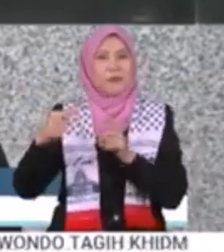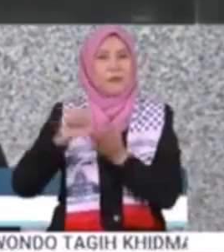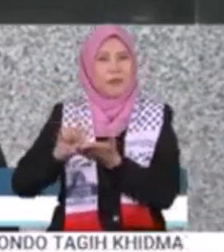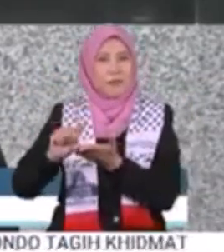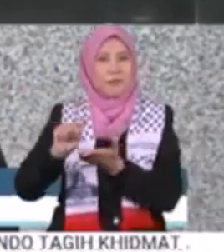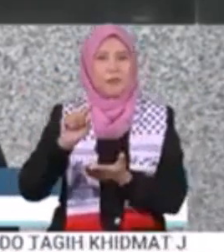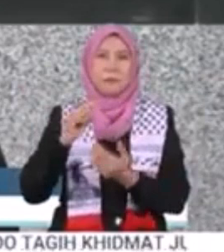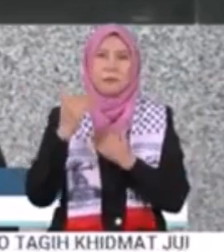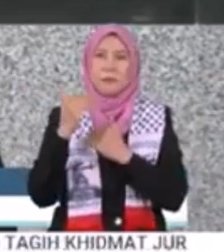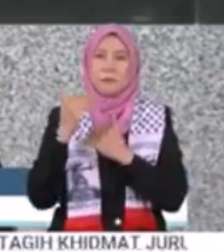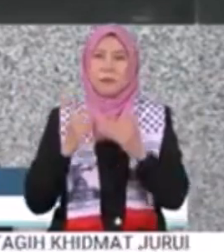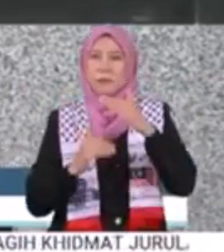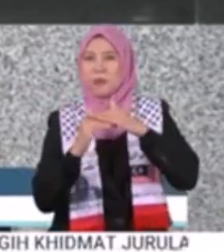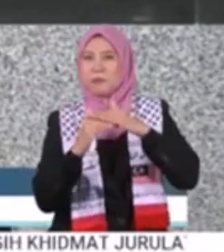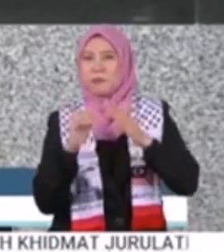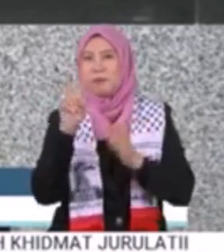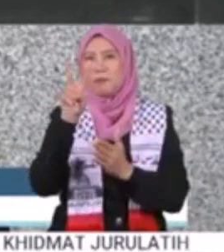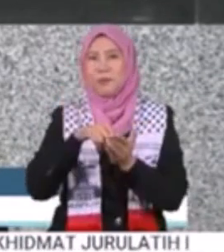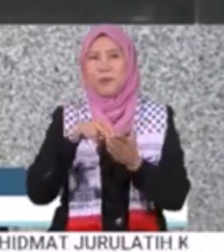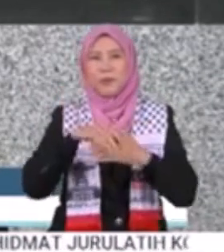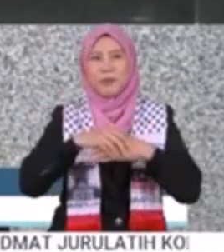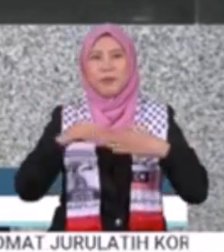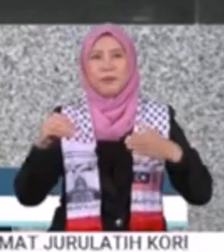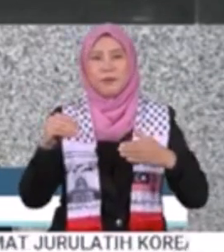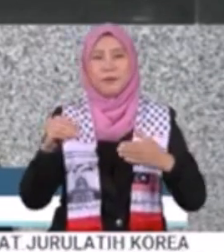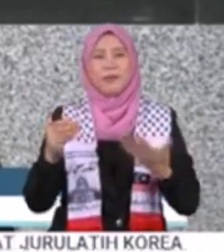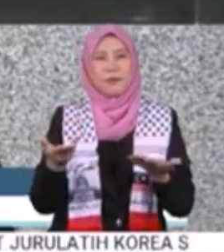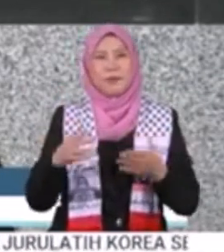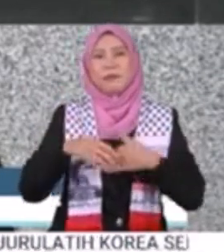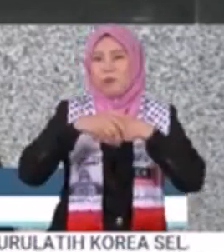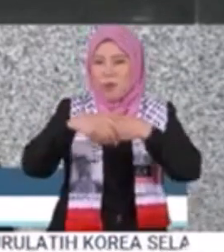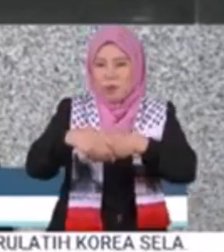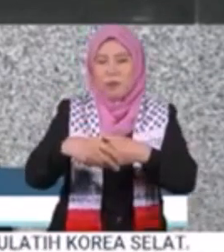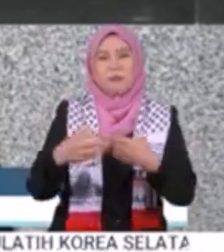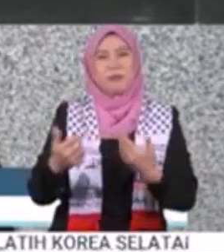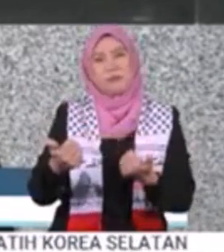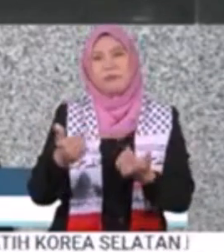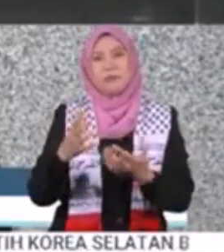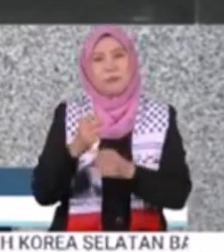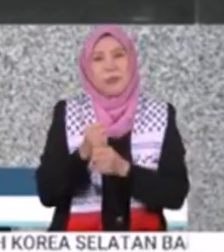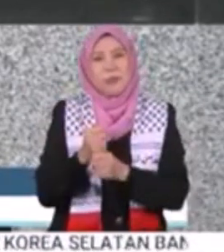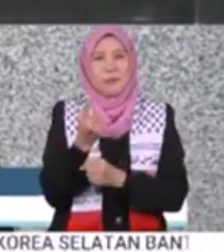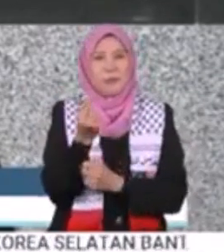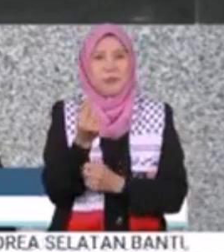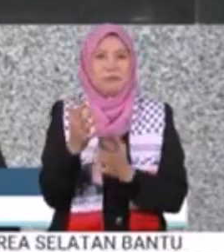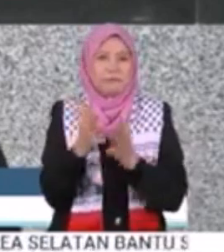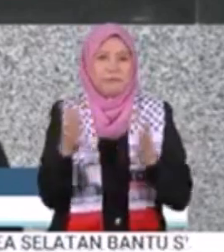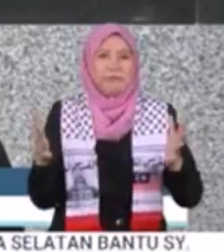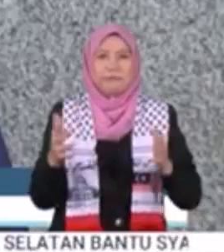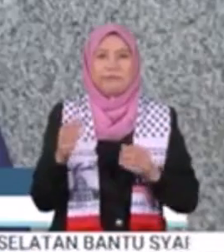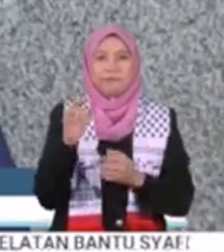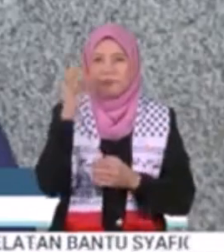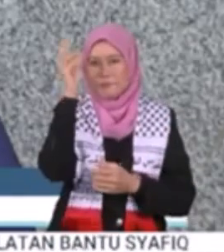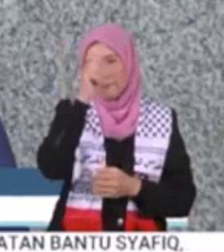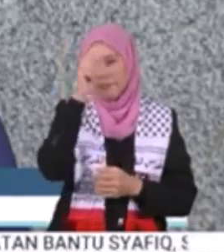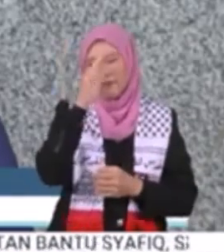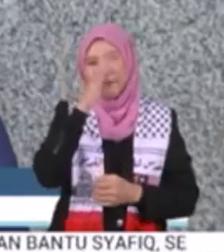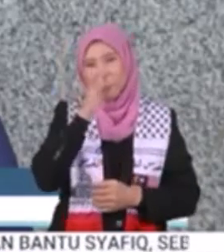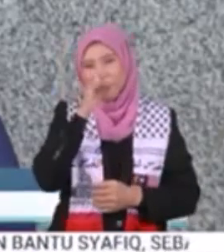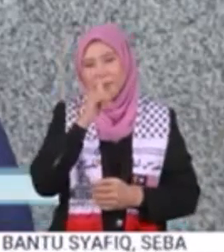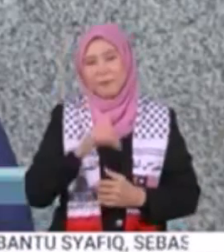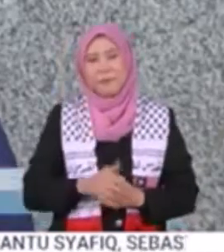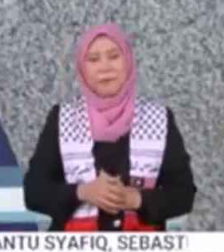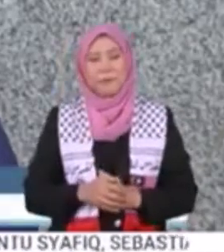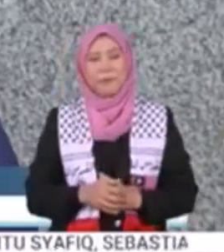minimum rm2000 ni merupakan Saya kira bonus yang paling banyaklah Kita pernah dapat sepanjang di kerajaan Negeri Melaka Saya rasa